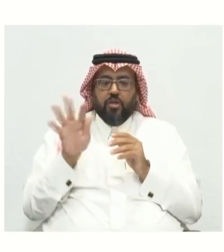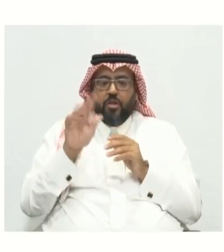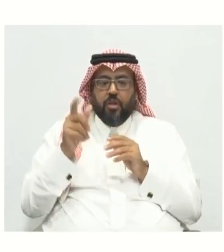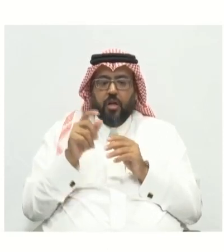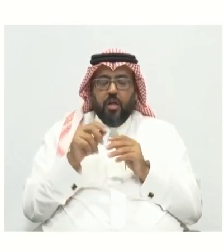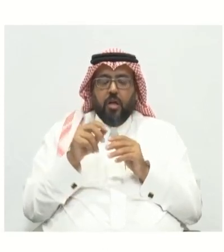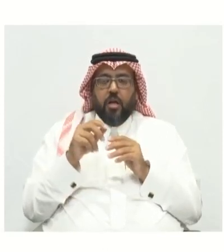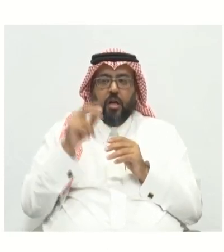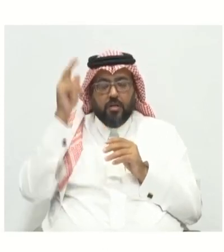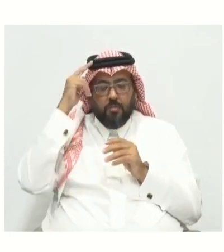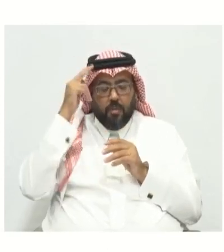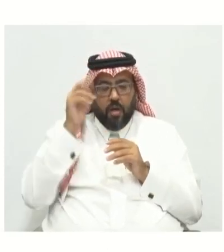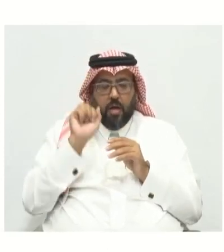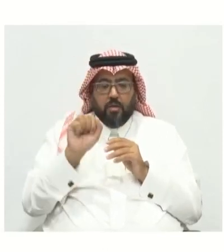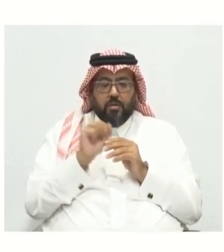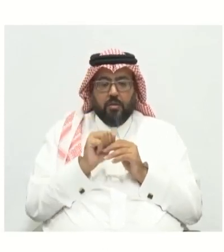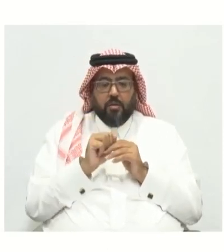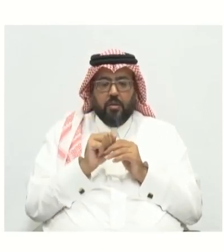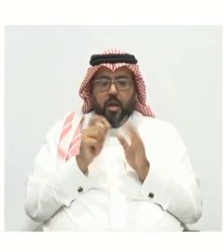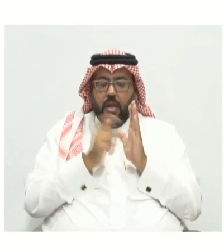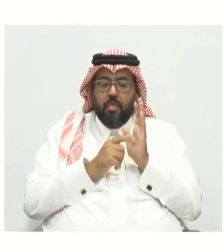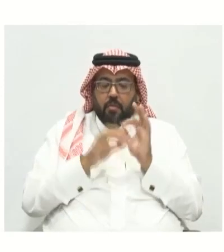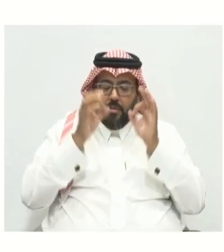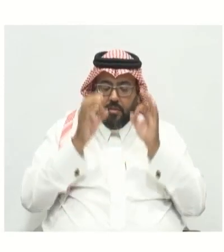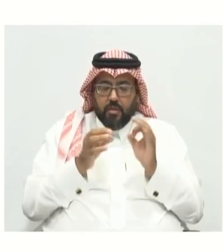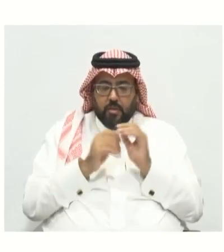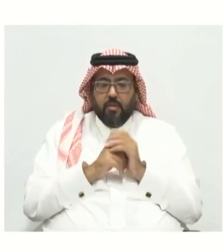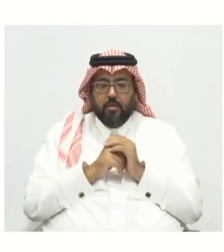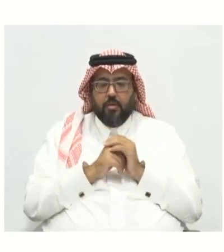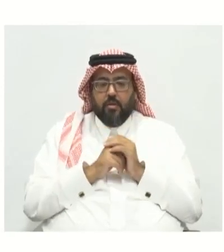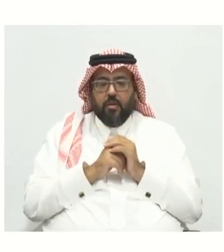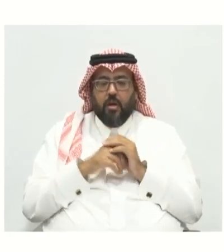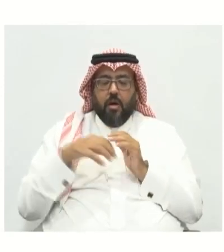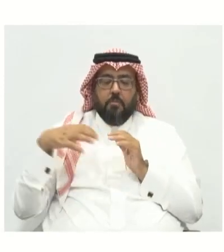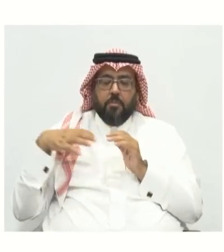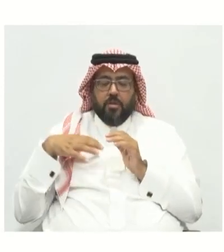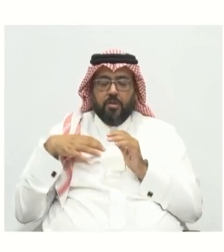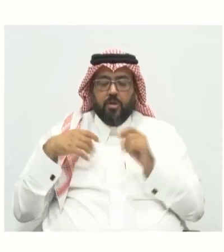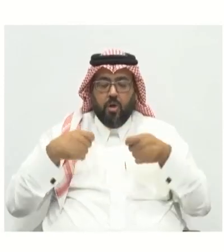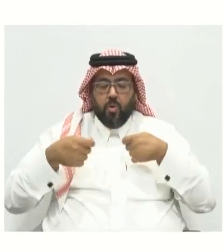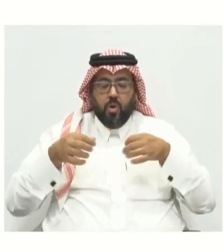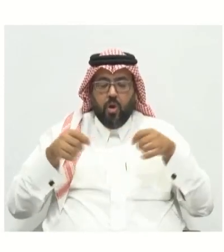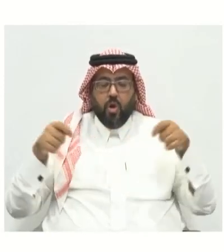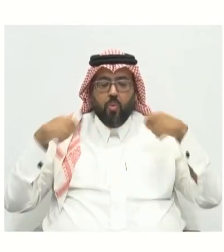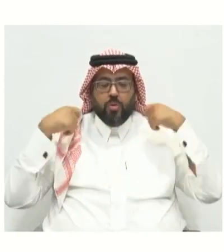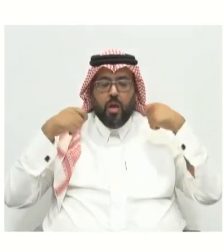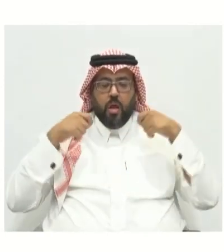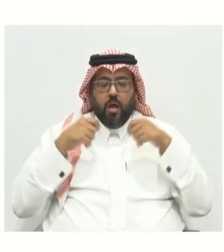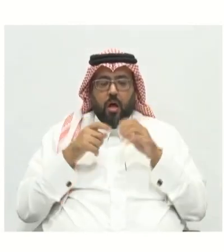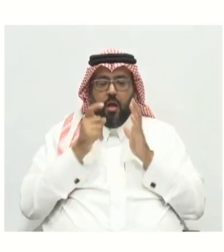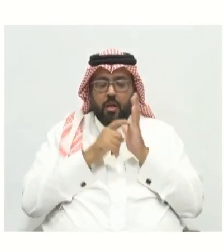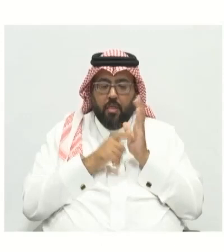وتمارس اختصاصاتها وفقا للنظام الاساسي الحكم ونظامي مجلس الوزراء ومجلس الشورى وتتمثل السلطه